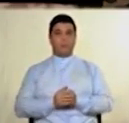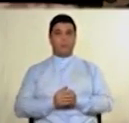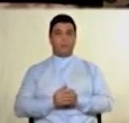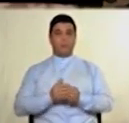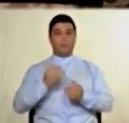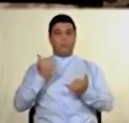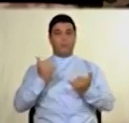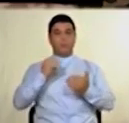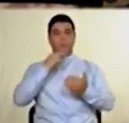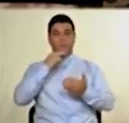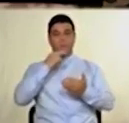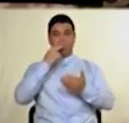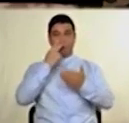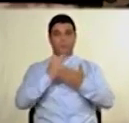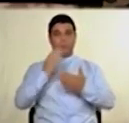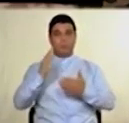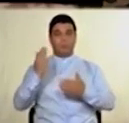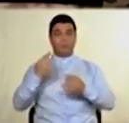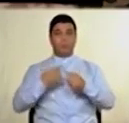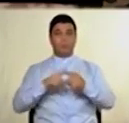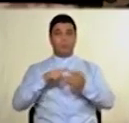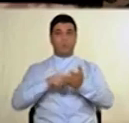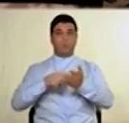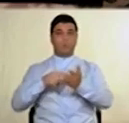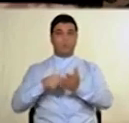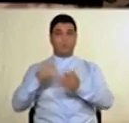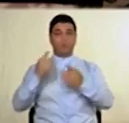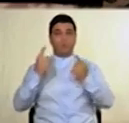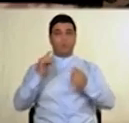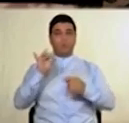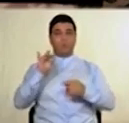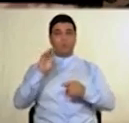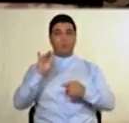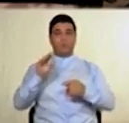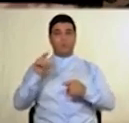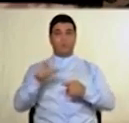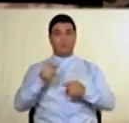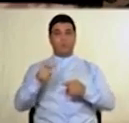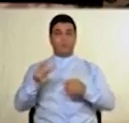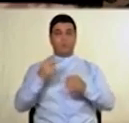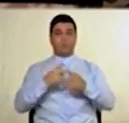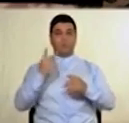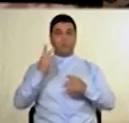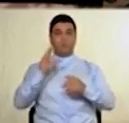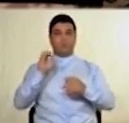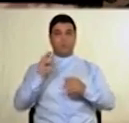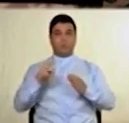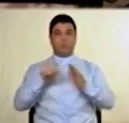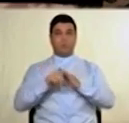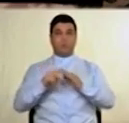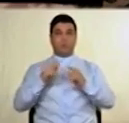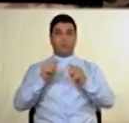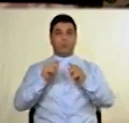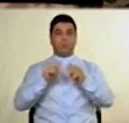Mana e'tibor bersak, dastlabki ana shu nuqtalarda Buyuk Ipak yo'lini miloddan avvalgi 2-chi asrda yuzaga